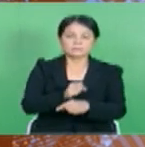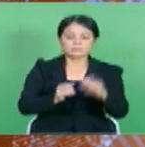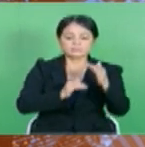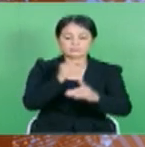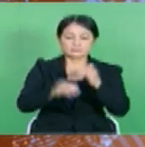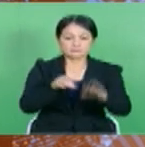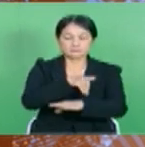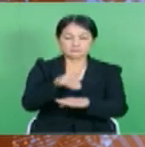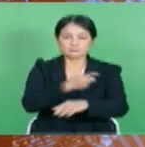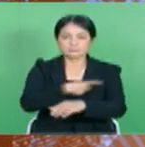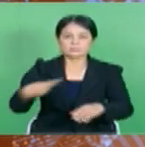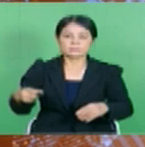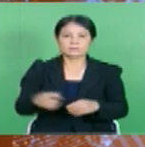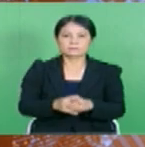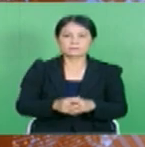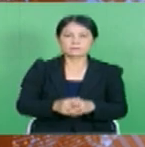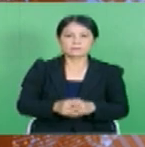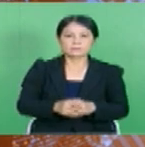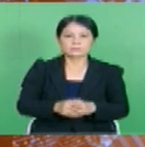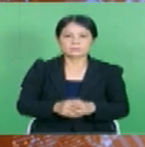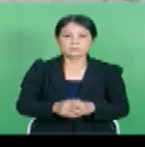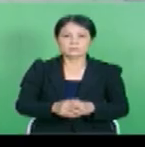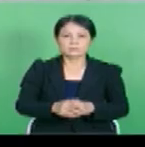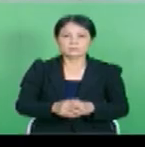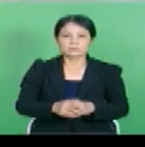អភិវឌ្ឍសេដ្ឋកិច្ចបៃតង